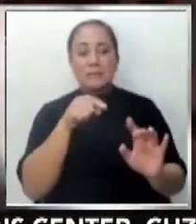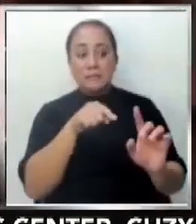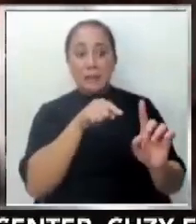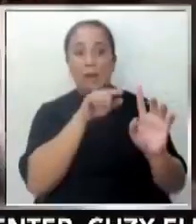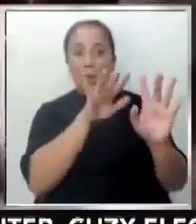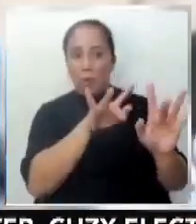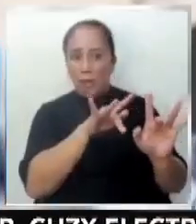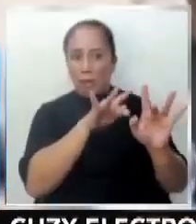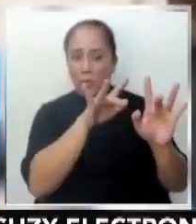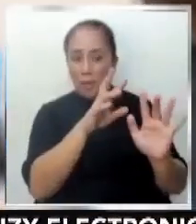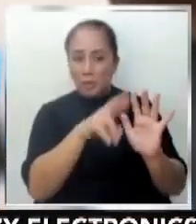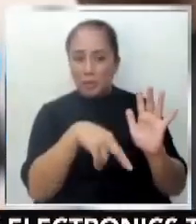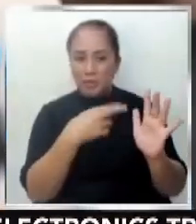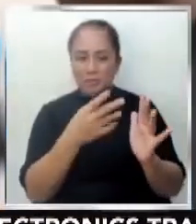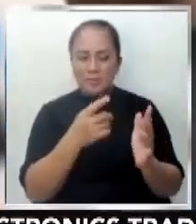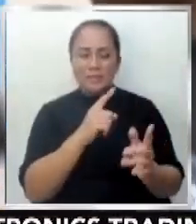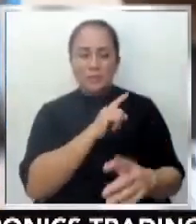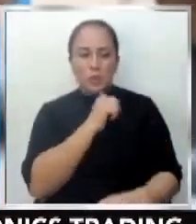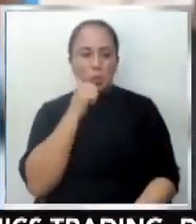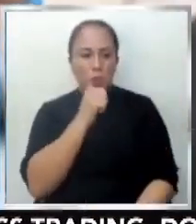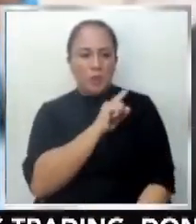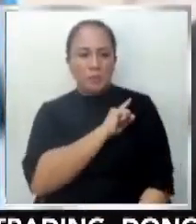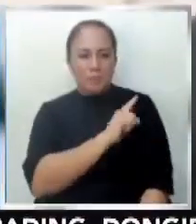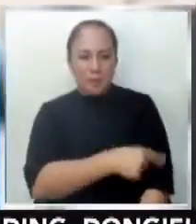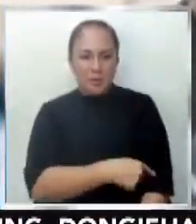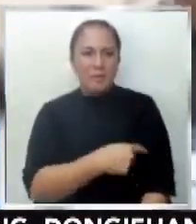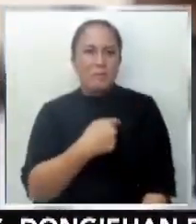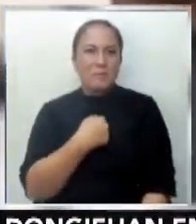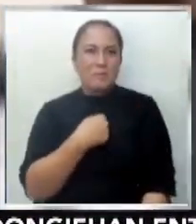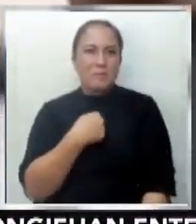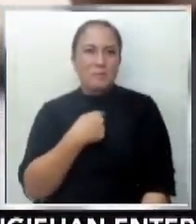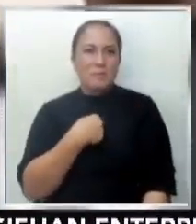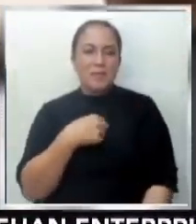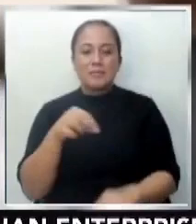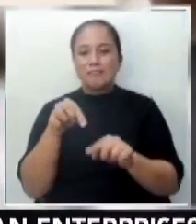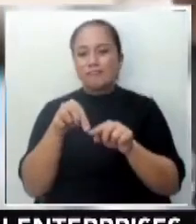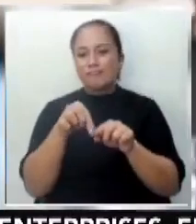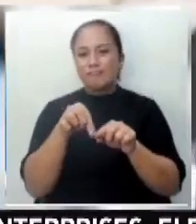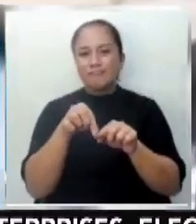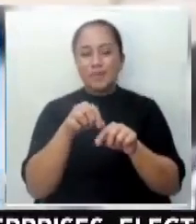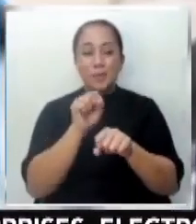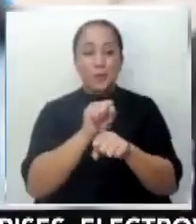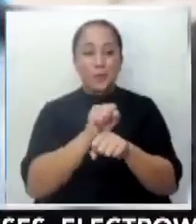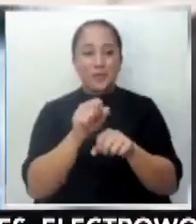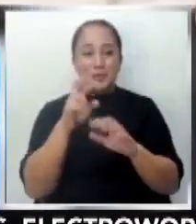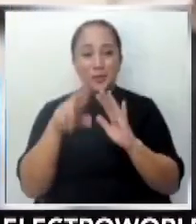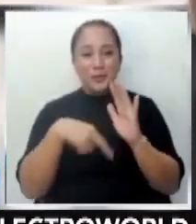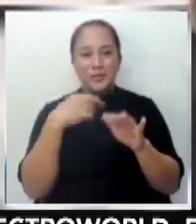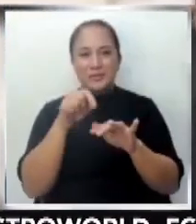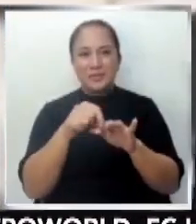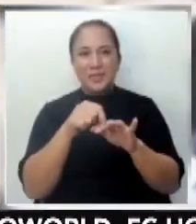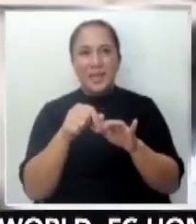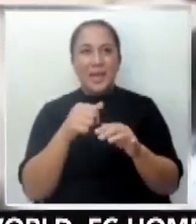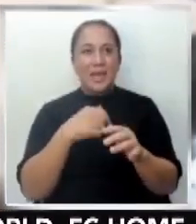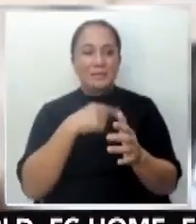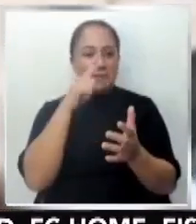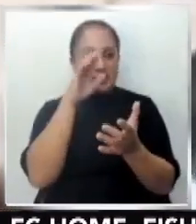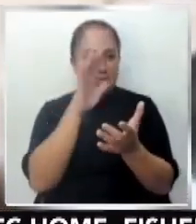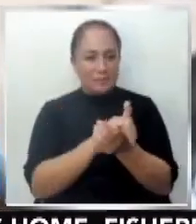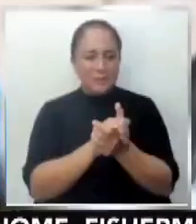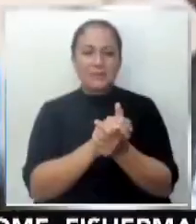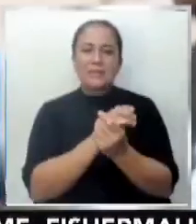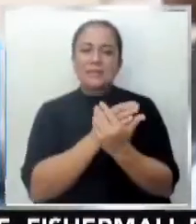girl power pa rin. Isa akong manicurista na talagang may asawa, nagmamahal ng